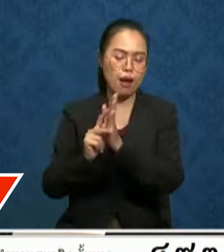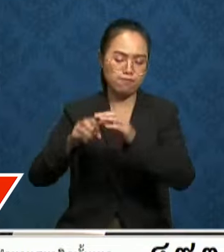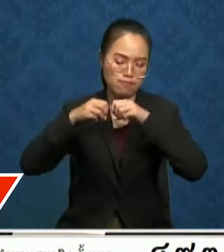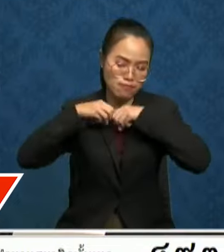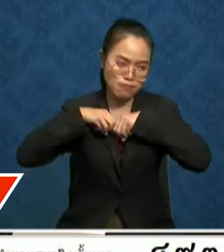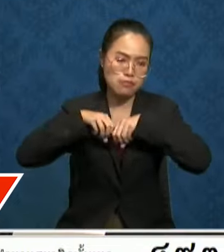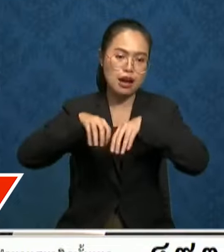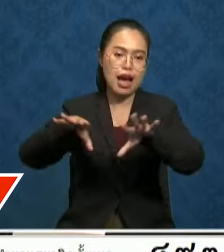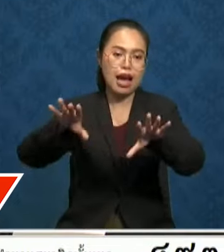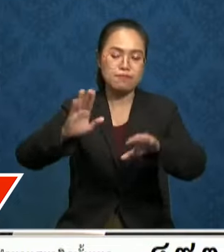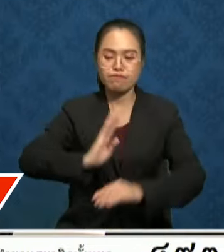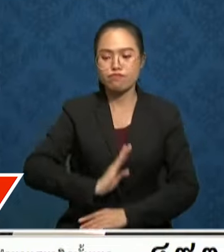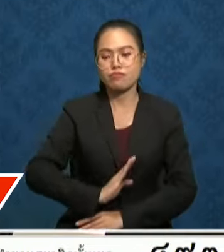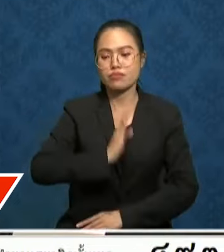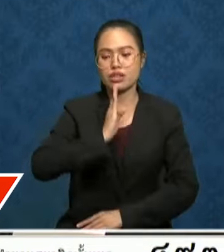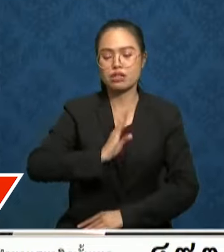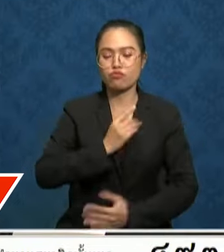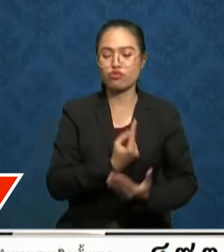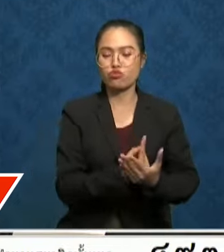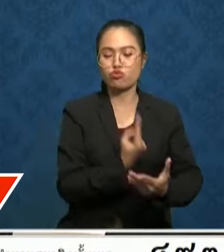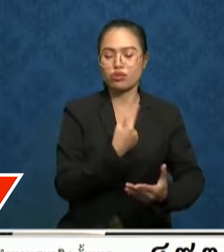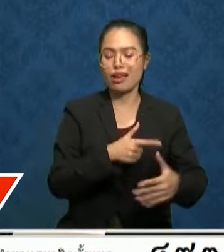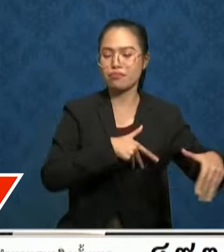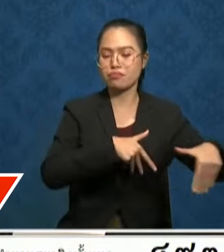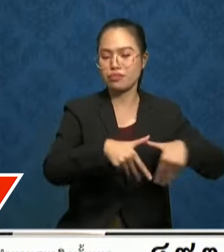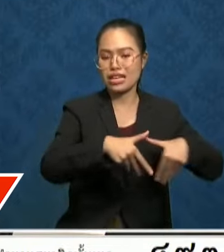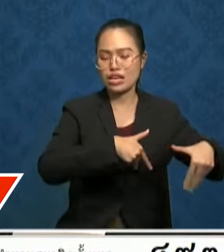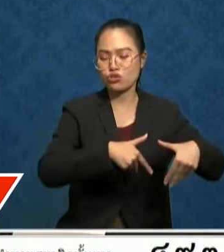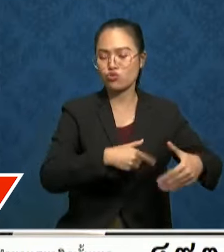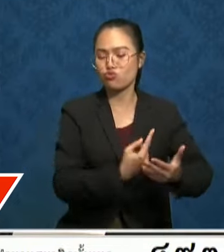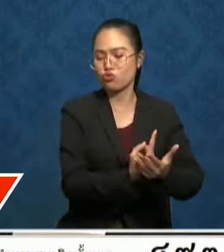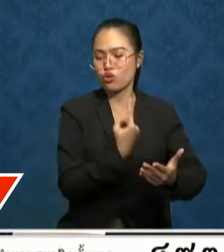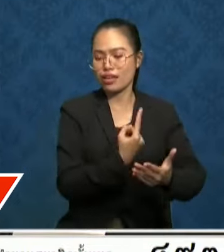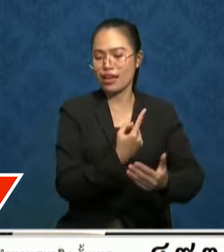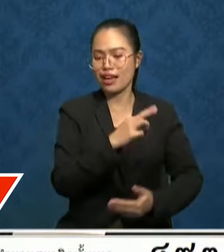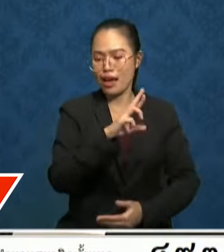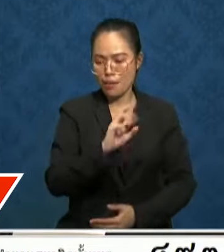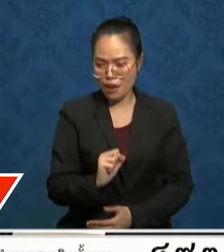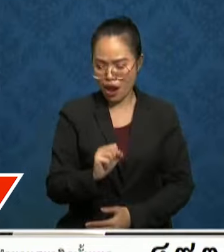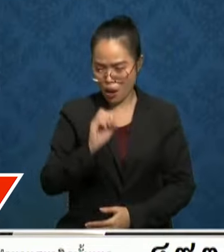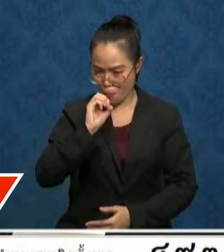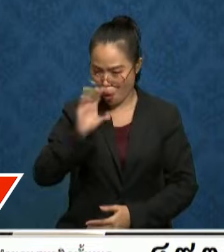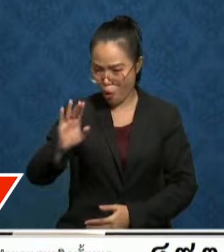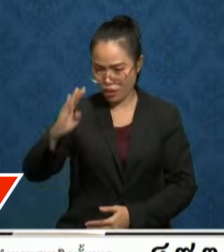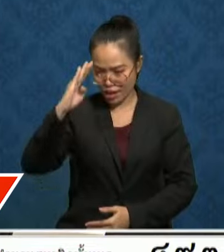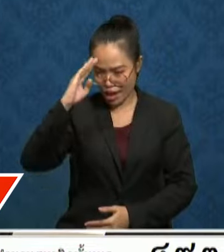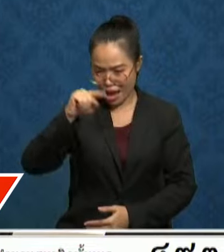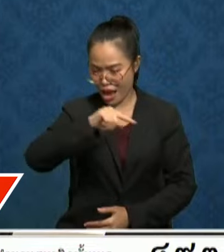สิทธิ์ที่ท่านเป็นผู้แทนราษฎรในสภาแห่งนี้และบอกกับเหล่าทหารทั้งหลาย